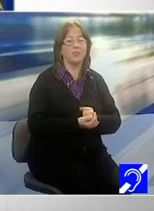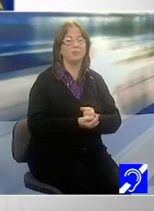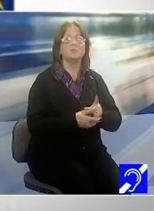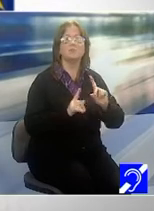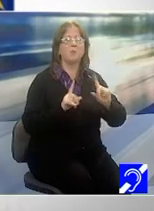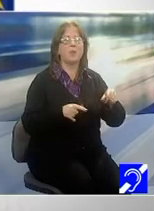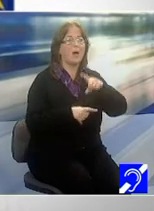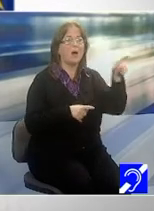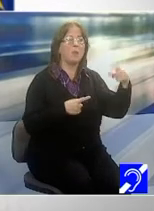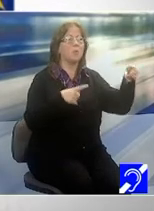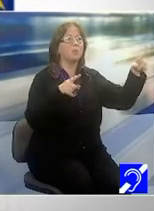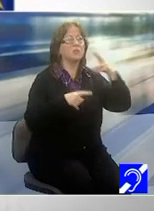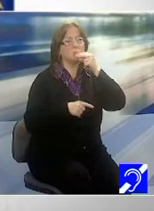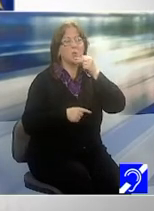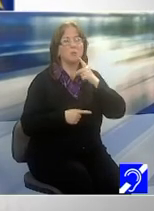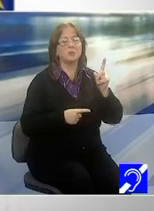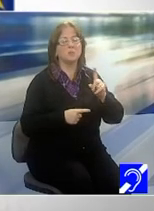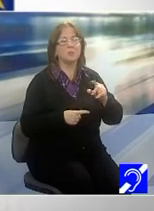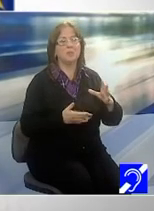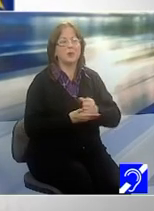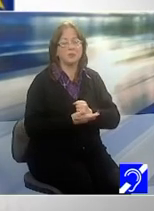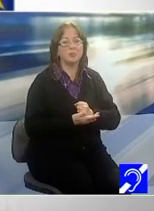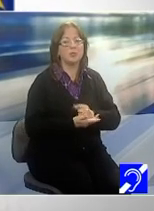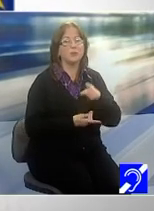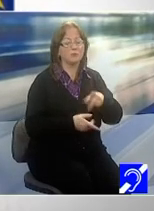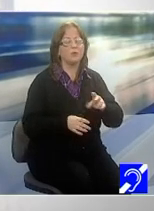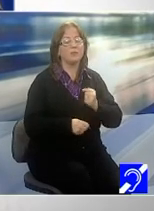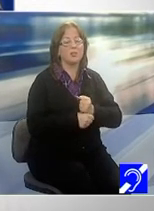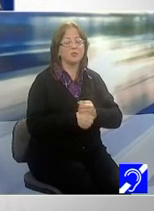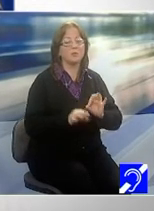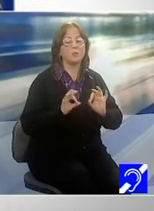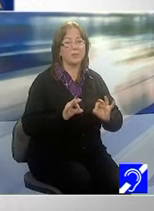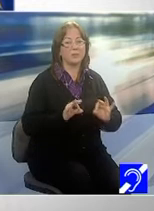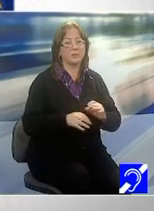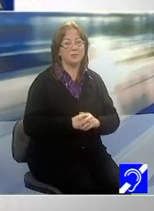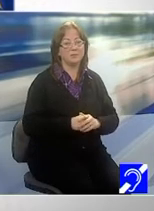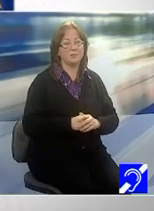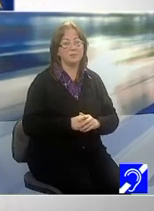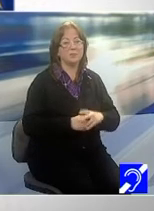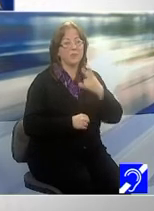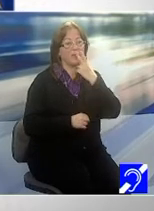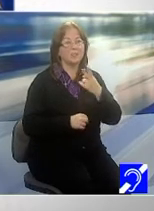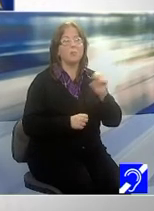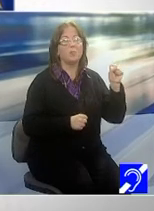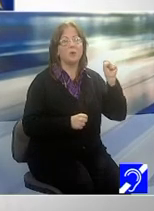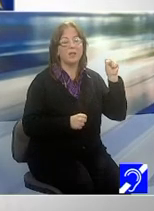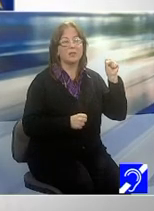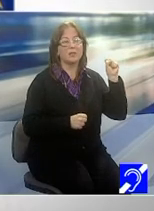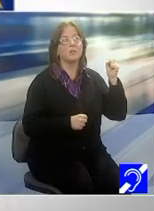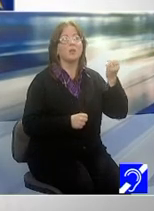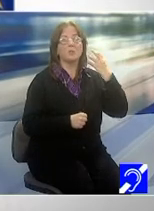sau altora, să vă faceți treaba foarte bine. Până și politicienii care cel